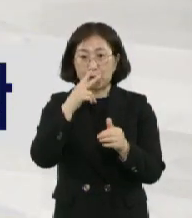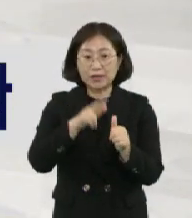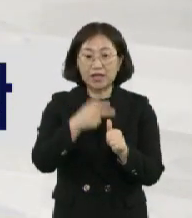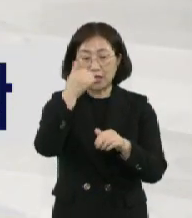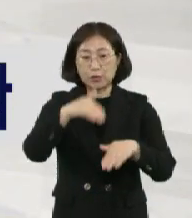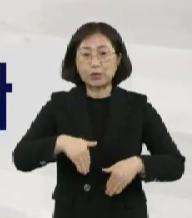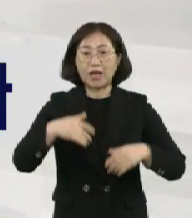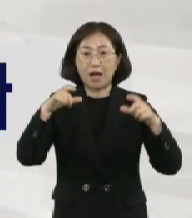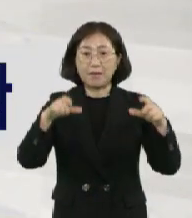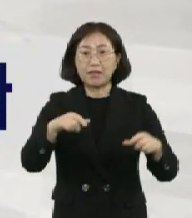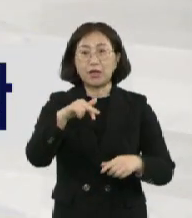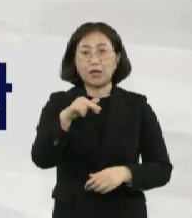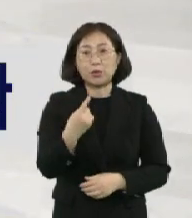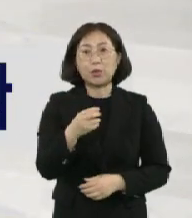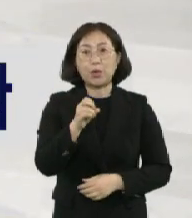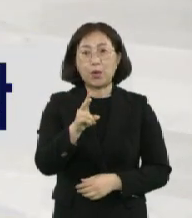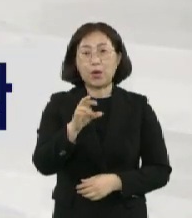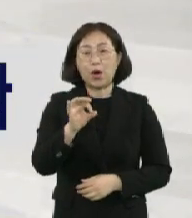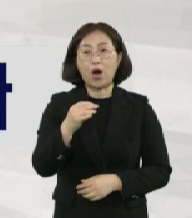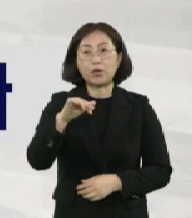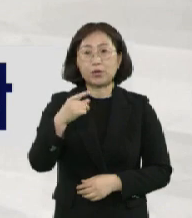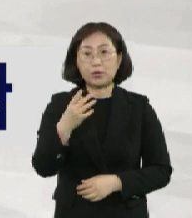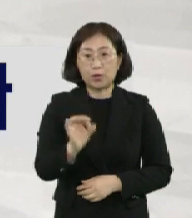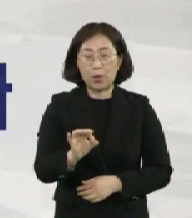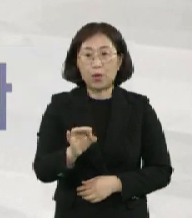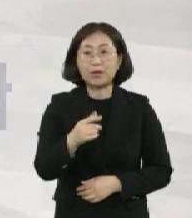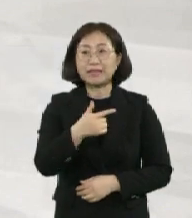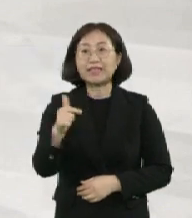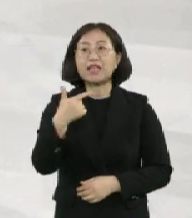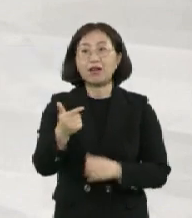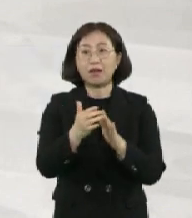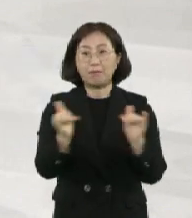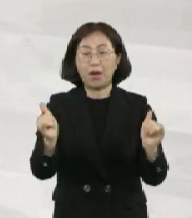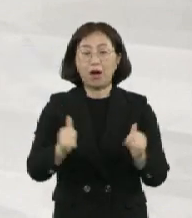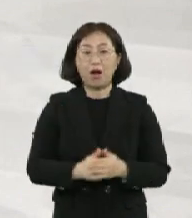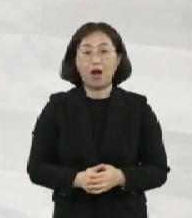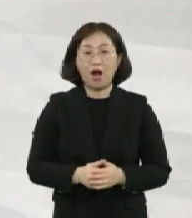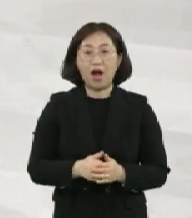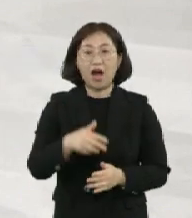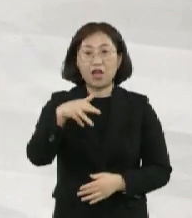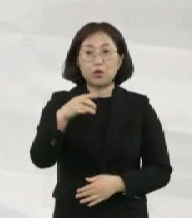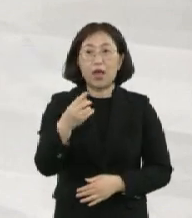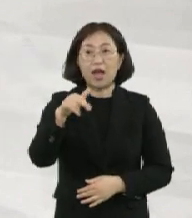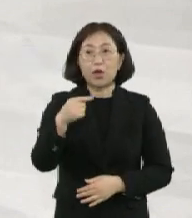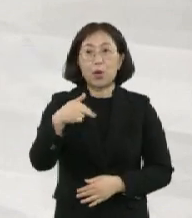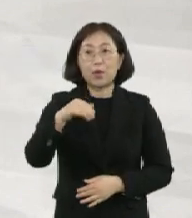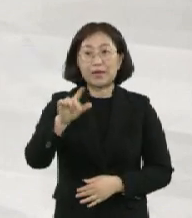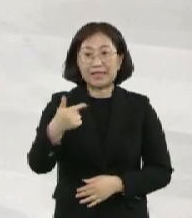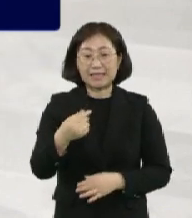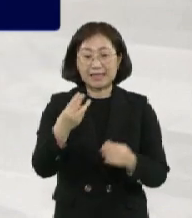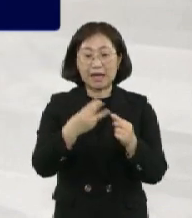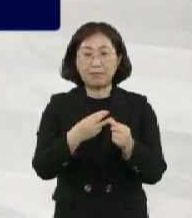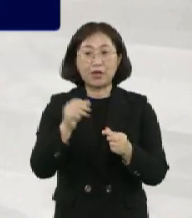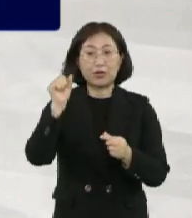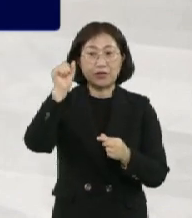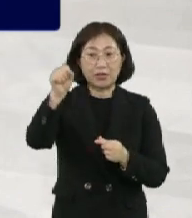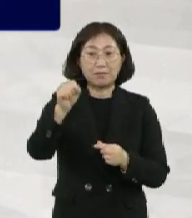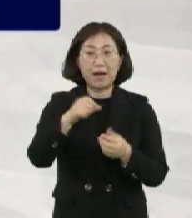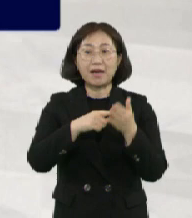충남에선 조영종 전 한국교총 수석부회장 등 6명, 역시 최교진 교육감이 3선 출마 의사를 밝힌